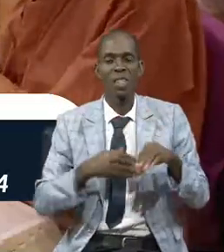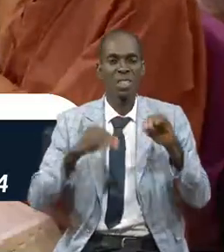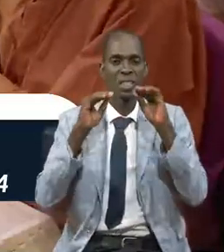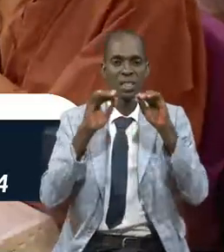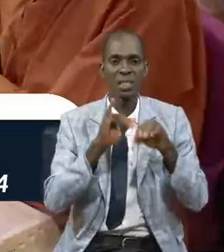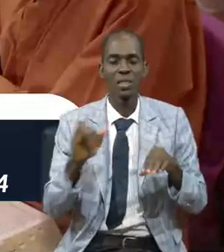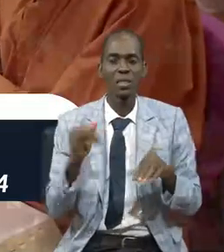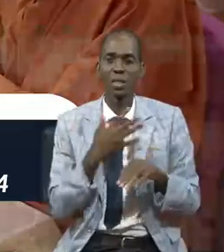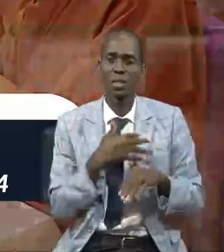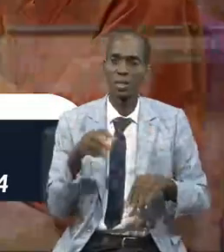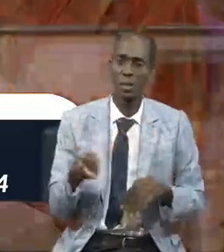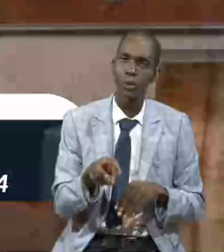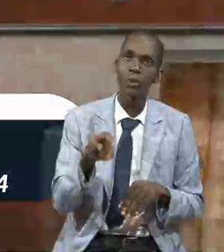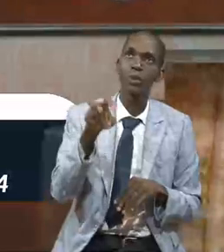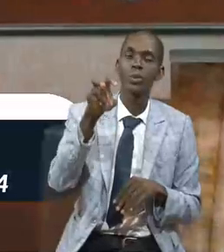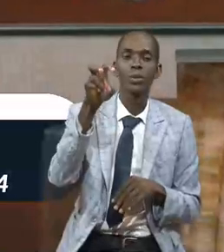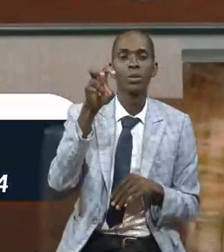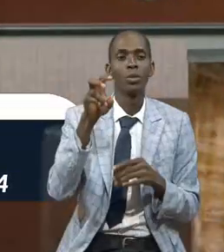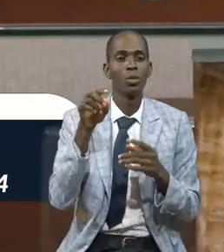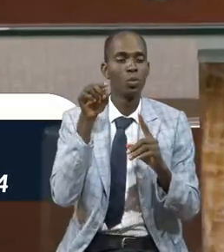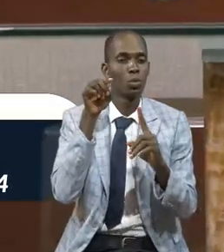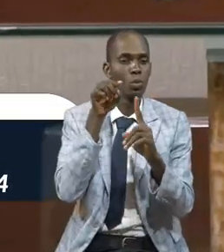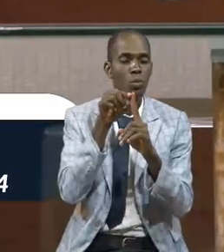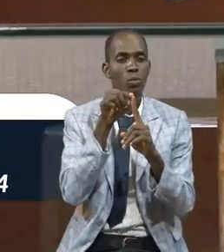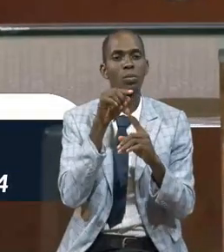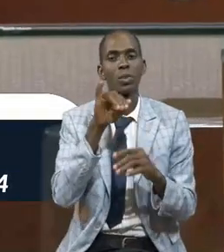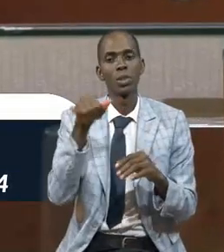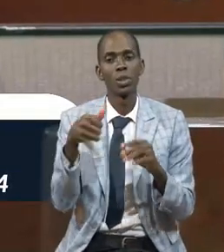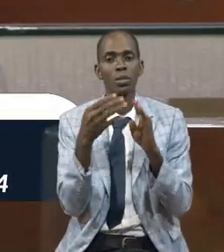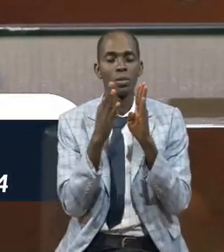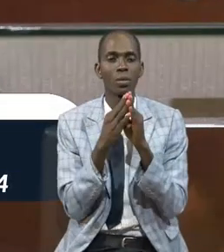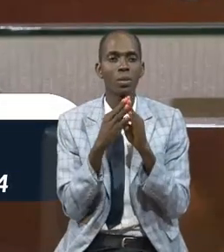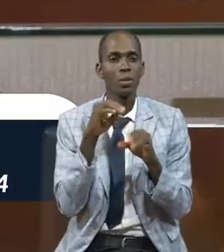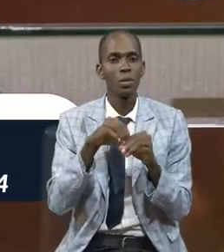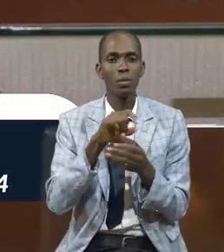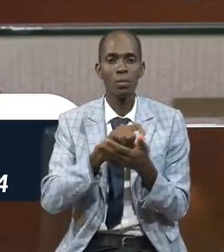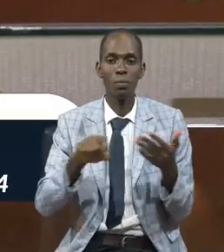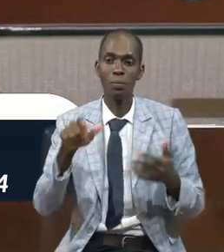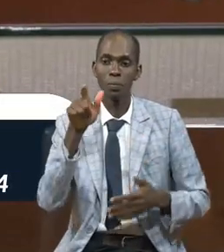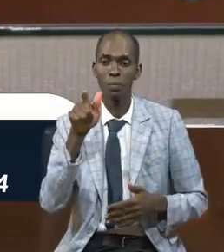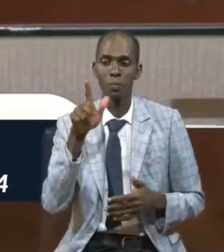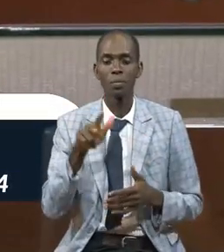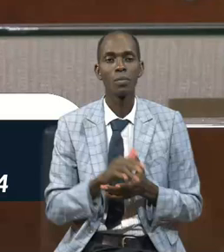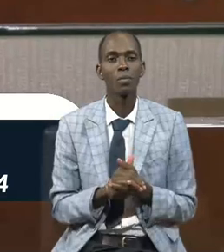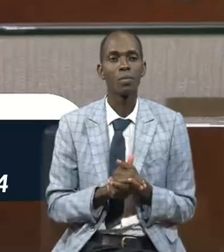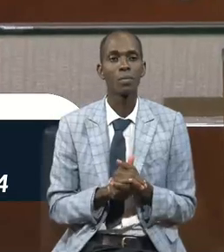et faisant route vers Jérusalem. Verset 23.